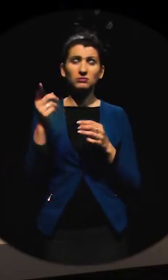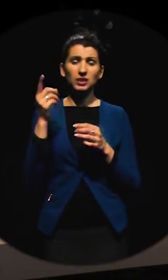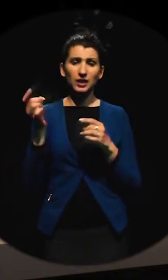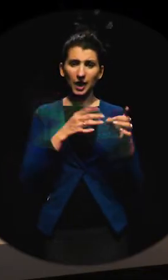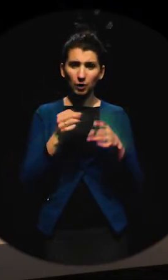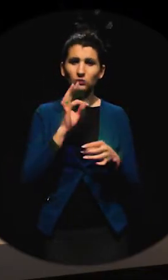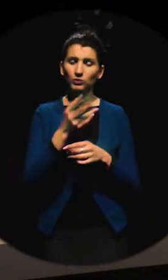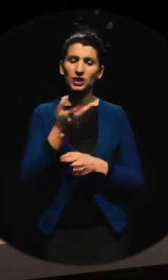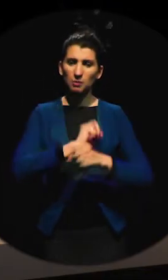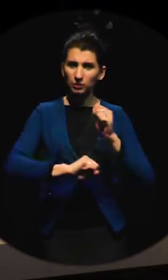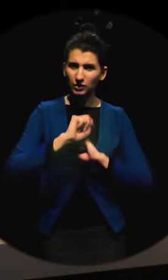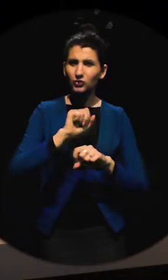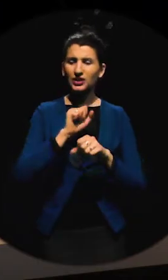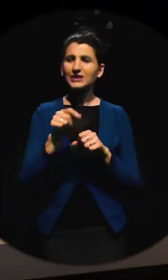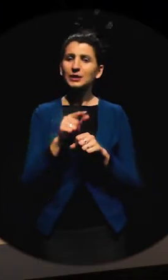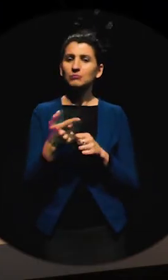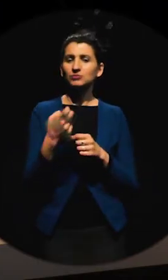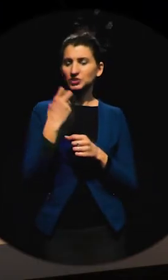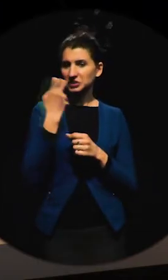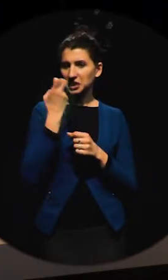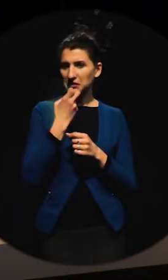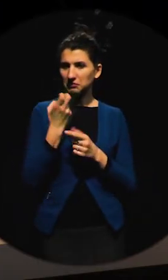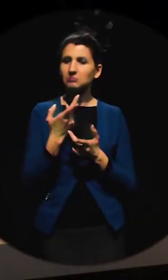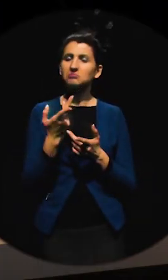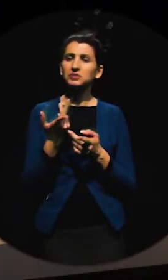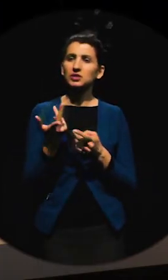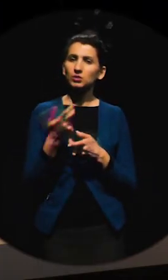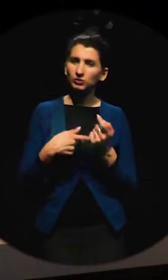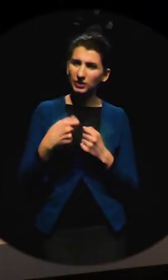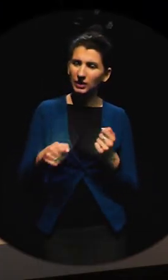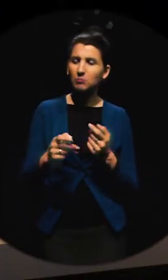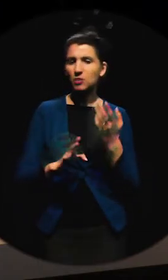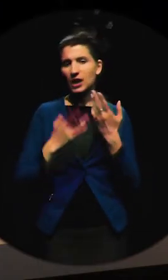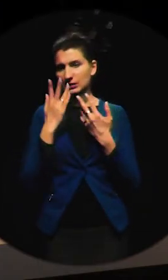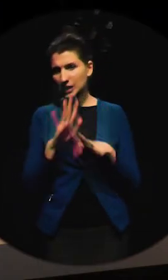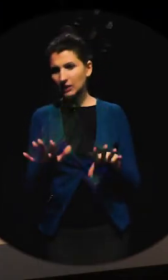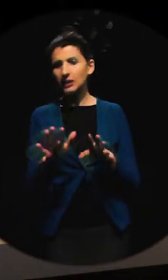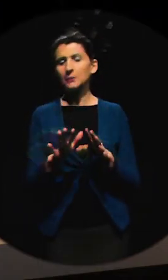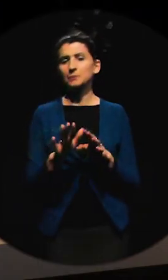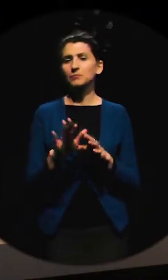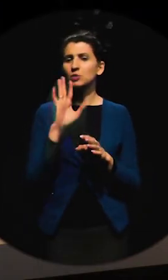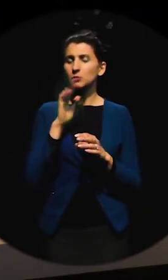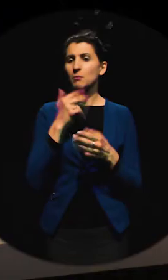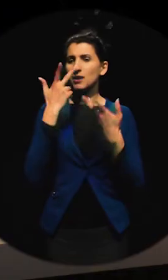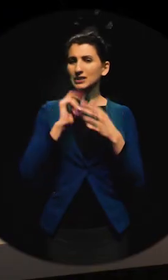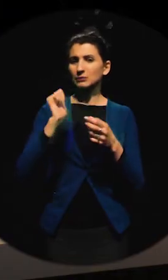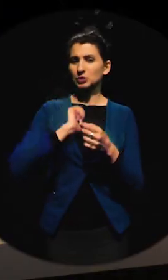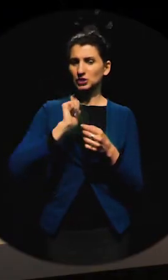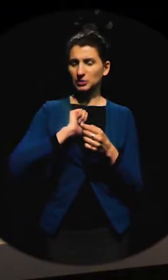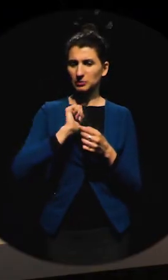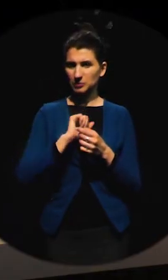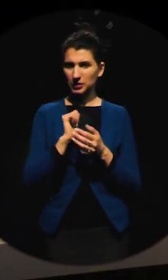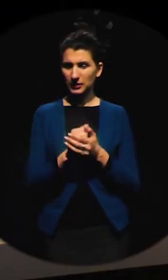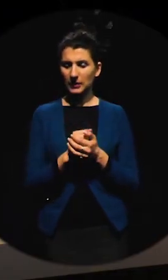niepełnosprawność, jest po prostu takim paradoksalnym wyjściem, takim, prawda, minchausenowskim wyciągnięciem siebie za włosy